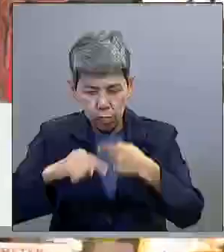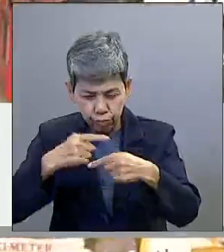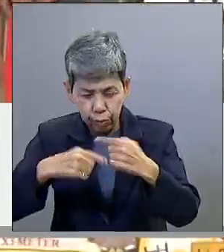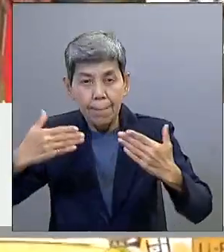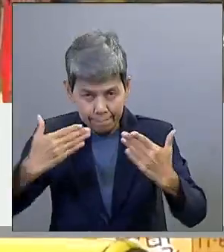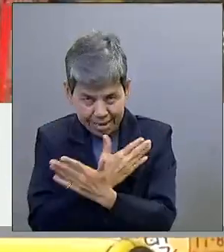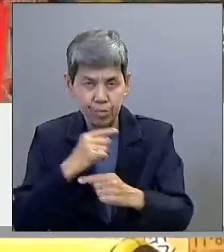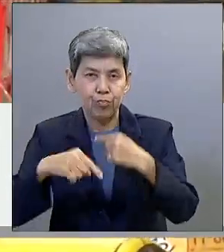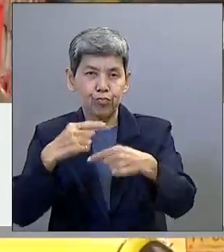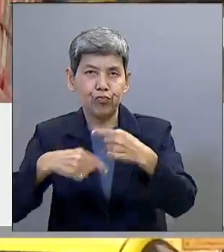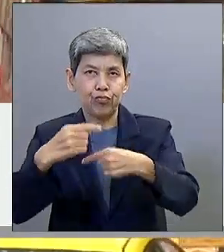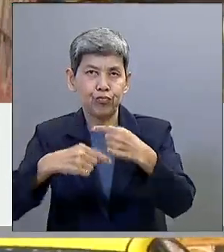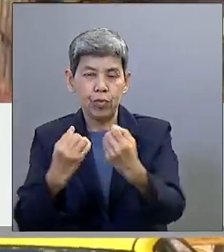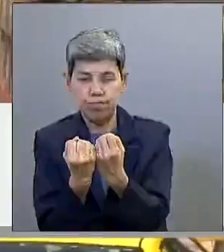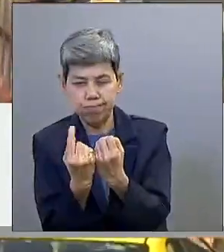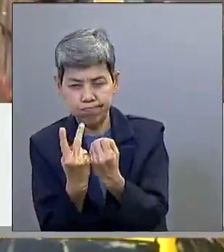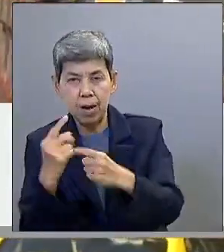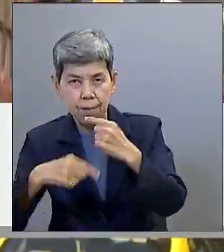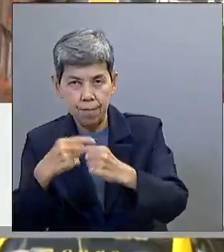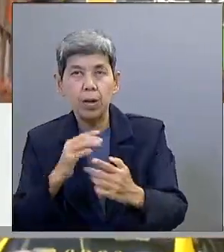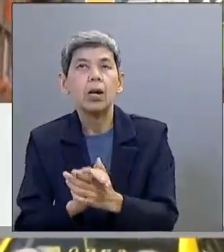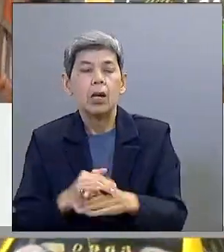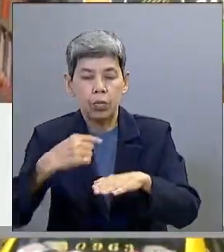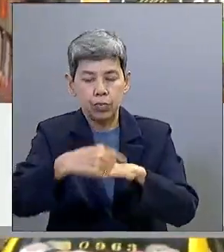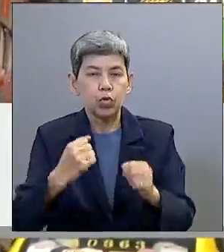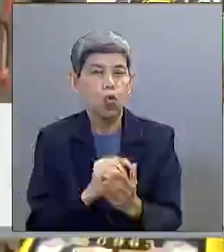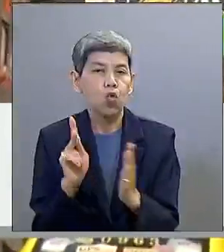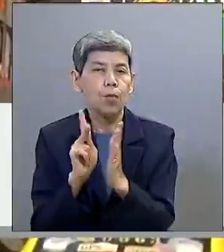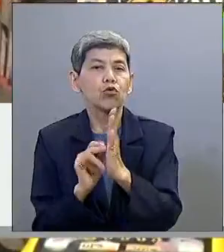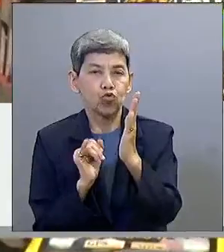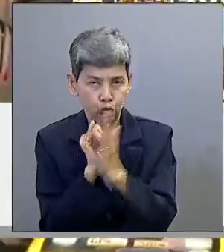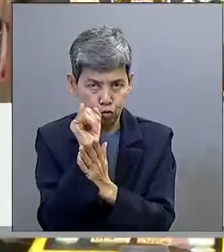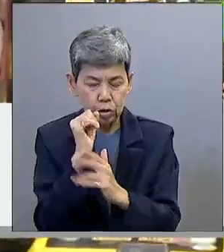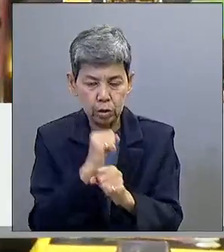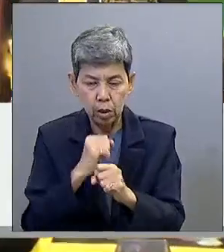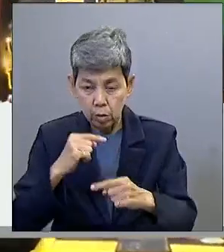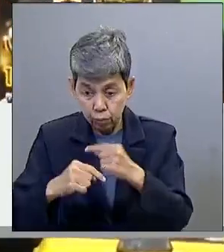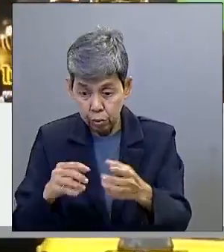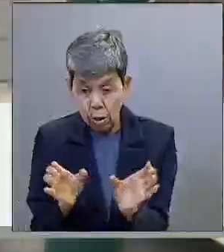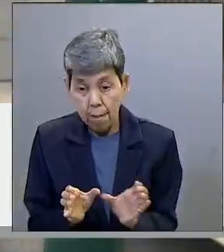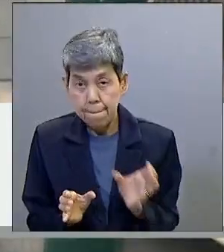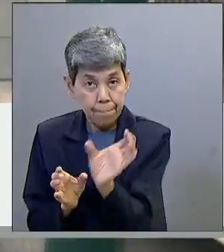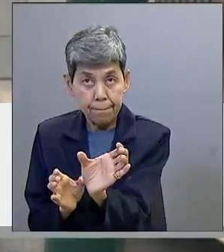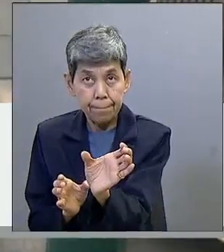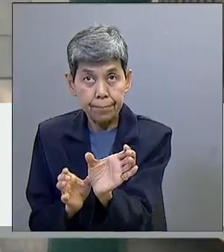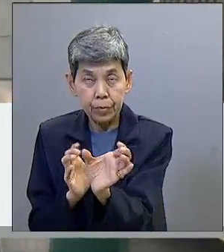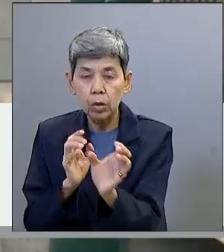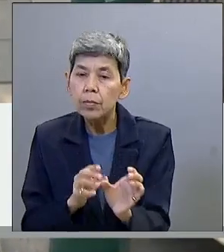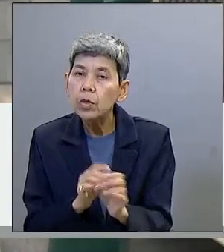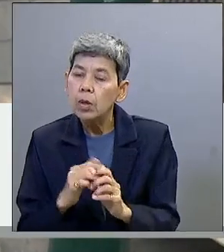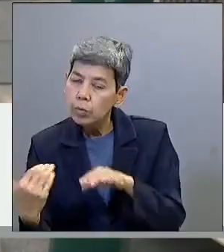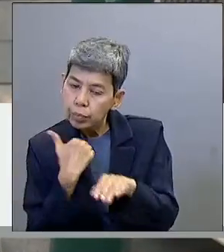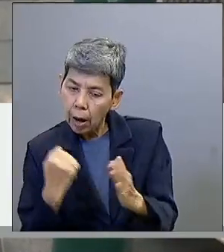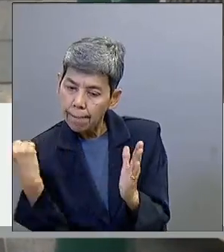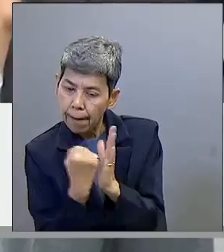จูนมาดค่าโดยสารที่บริษัทผู้จำหน่ายมิเตอร์ให้ถูกต้องตามประกาศแล้วก็นำมิเตอร์ที่ปรับจูนแล้วเนี่ยมาที่สำนักงานขนส่ง